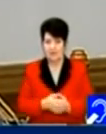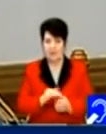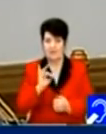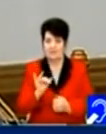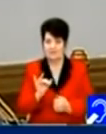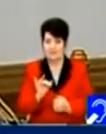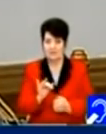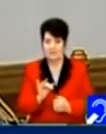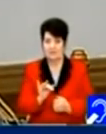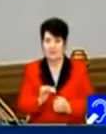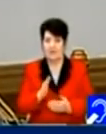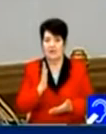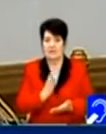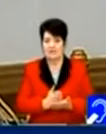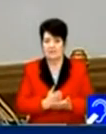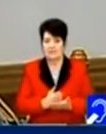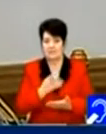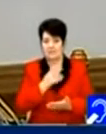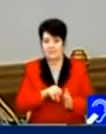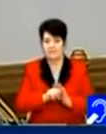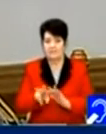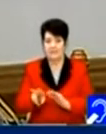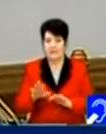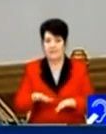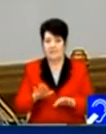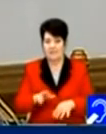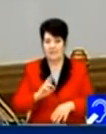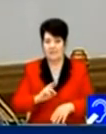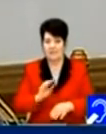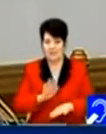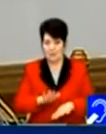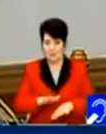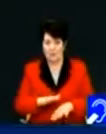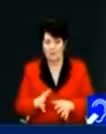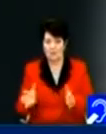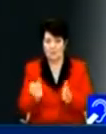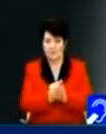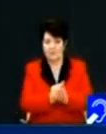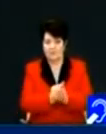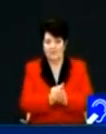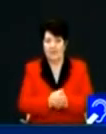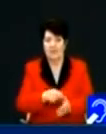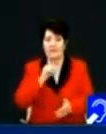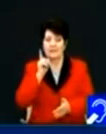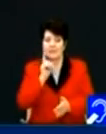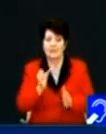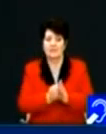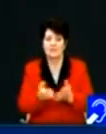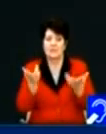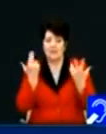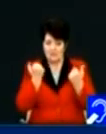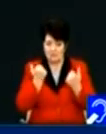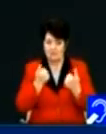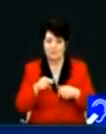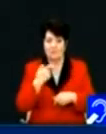și a vrut să se eschiveze de la fața locului, fiind reținut. Tânărul reținut a recunoscut ce a făcut